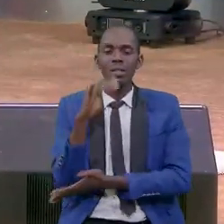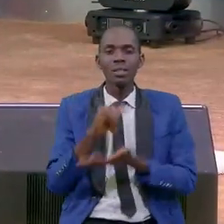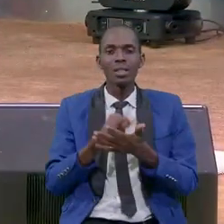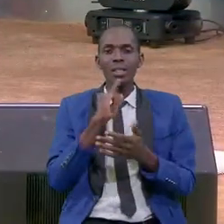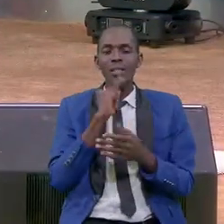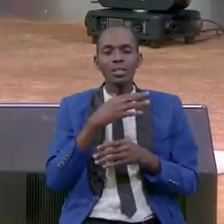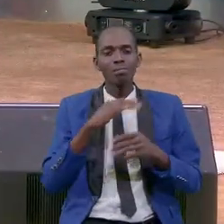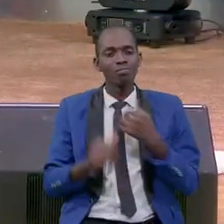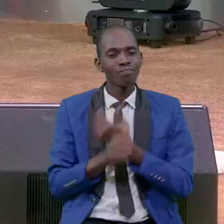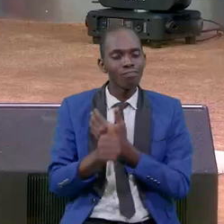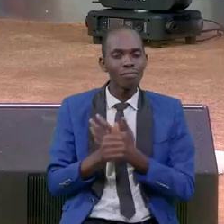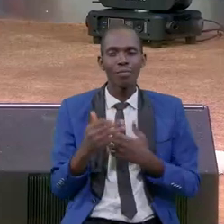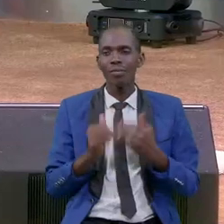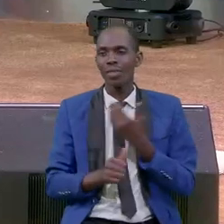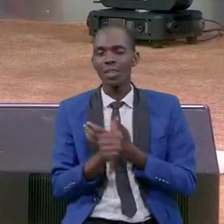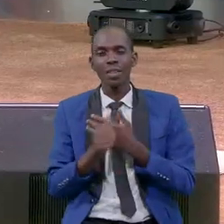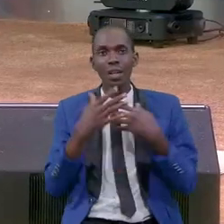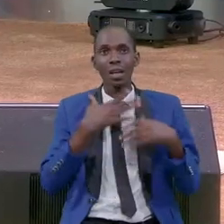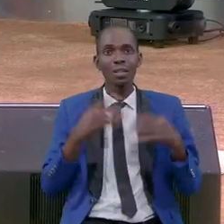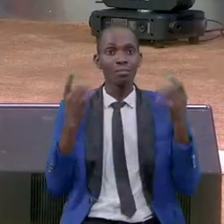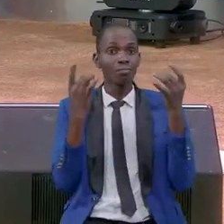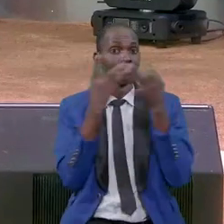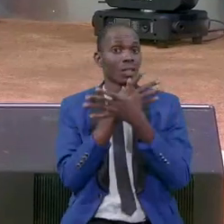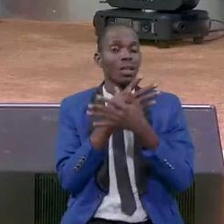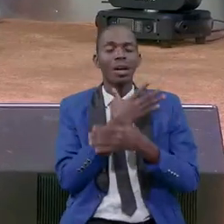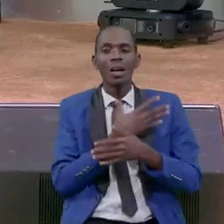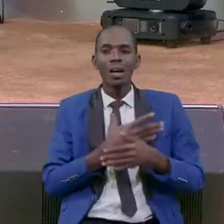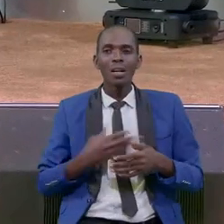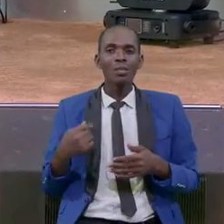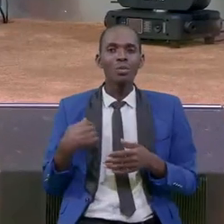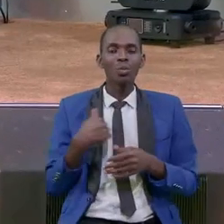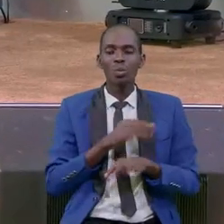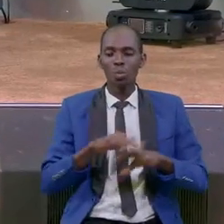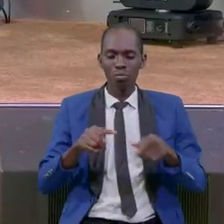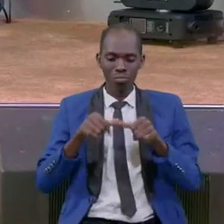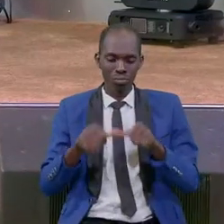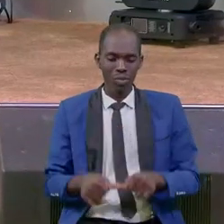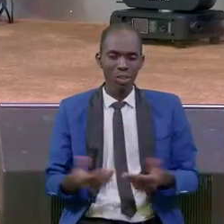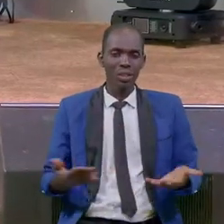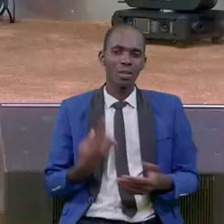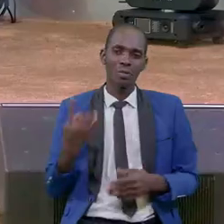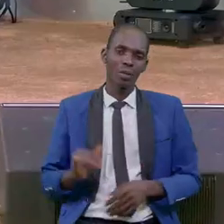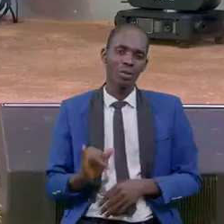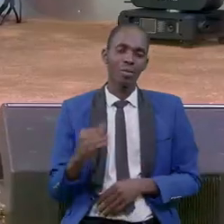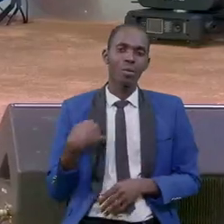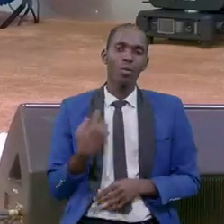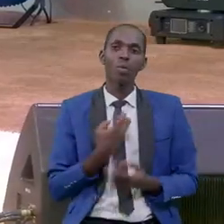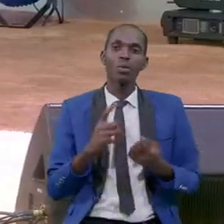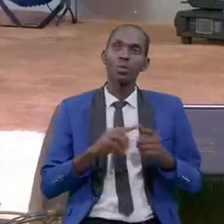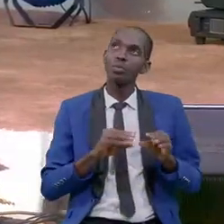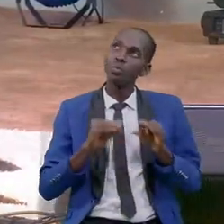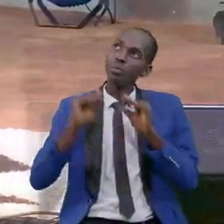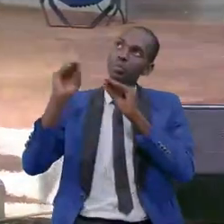est très terrible et dangereux. Il n'y a personne qui aime vivre dans le désert du monde pour toujours. Nous voulons aller à